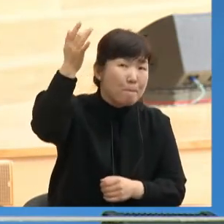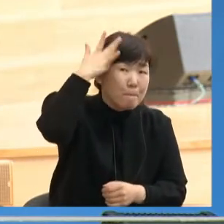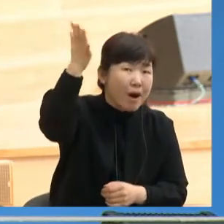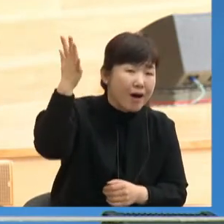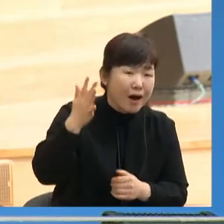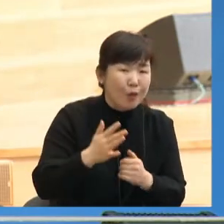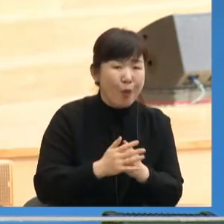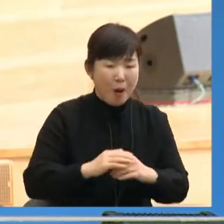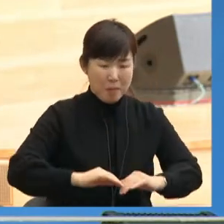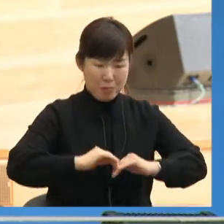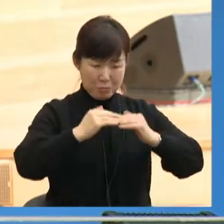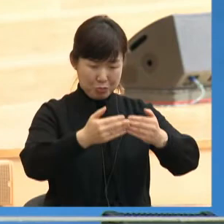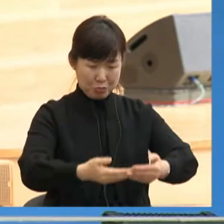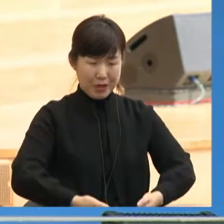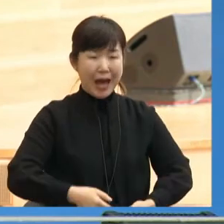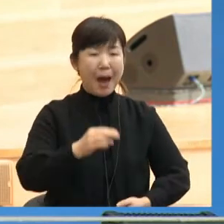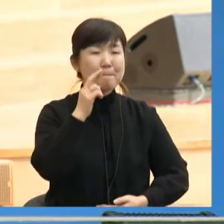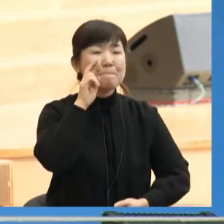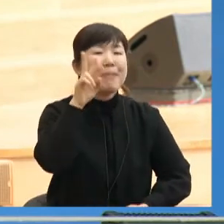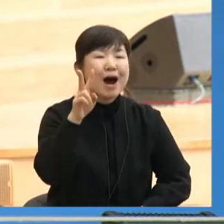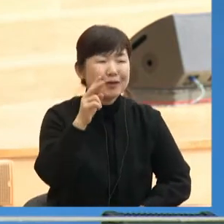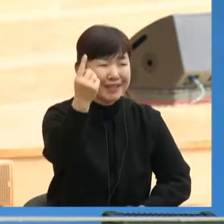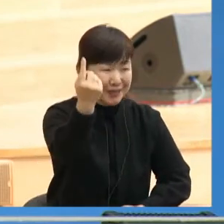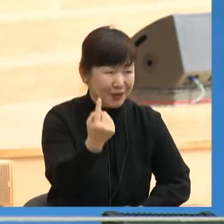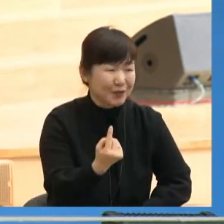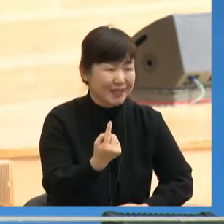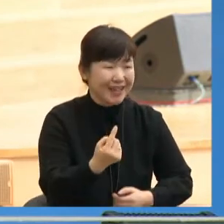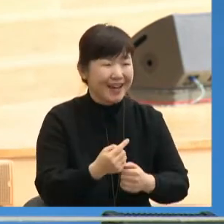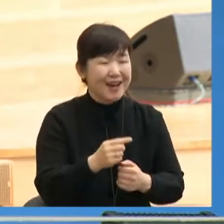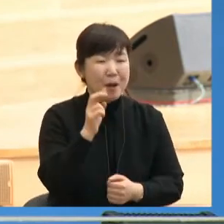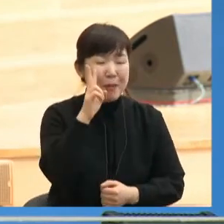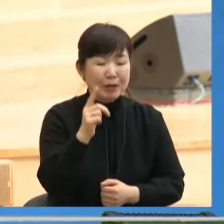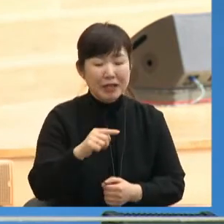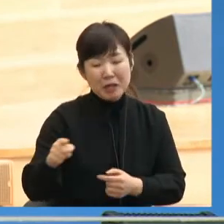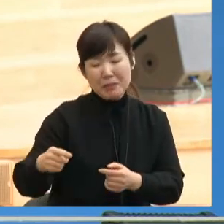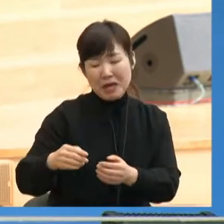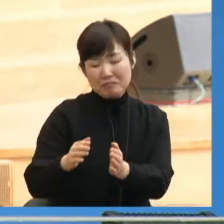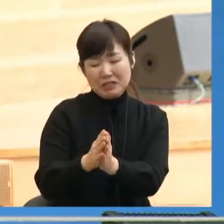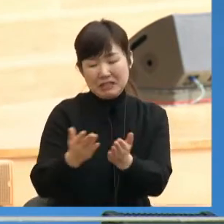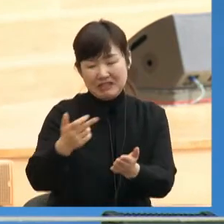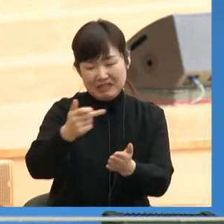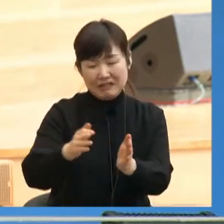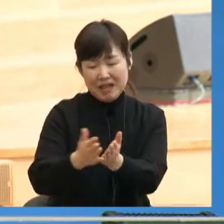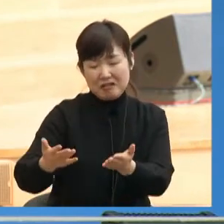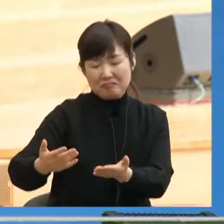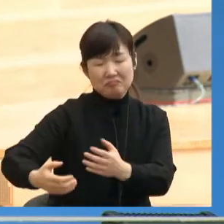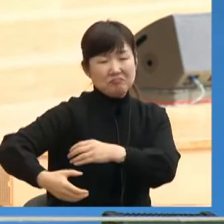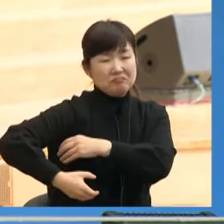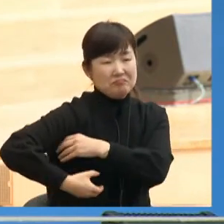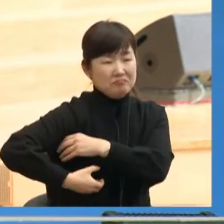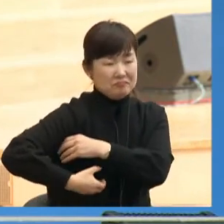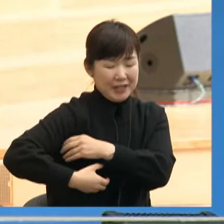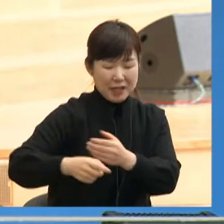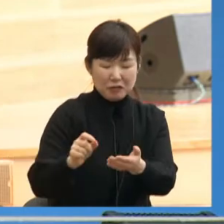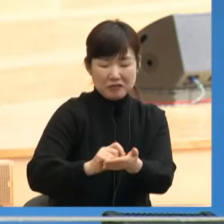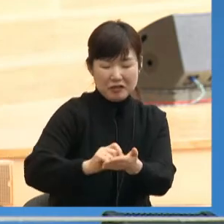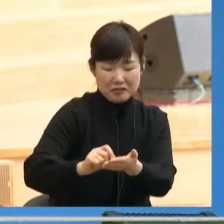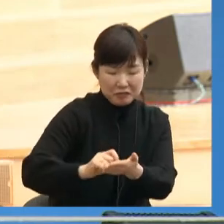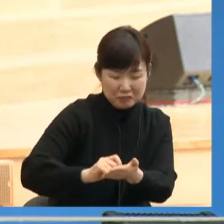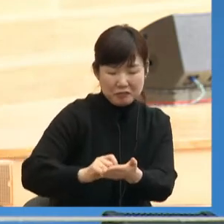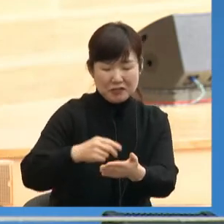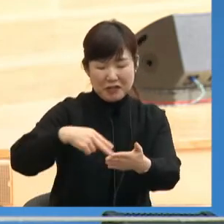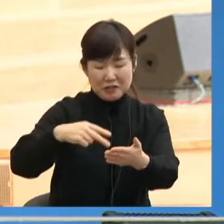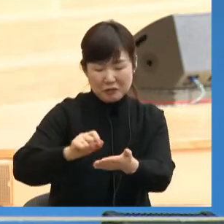나와가지고 바울이 들어옵니다. 이 바울이 옆에 아주 큰 책을 가지고 와서 계속 책을 쓰고 책을 읽고 있는